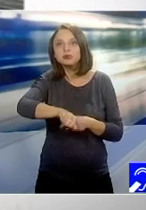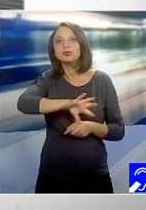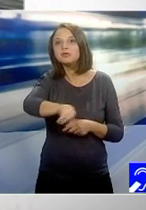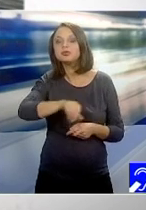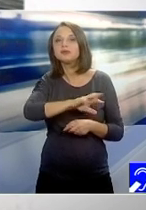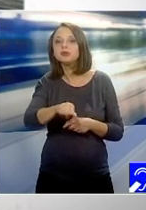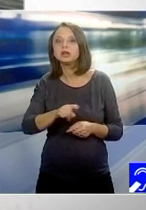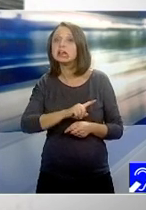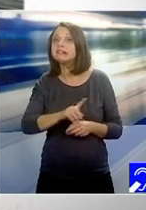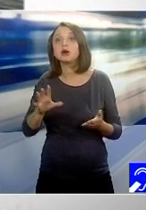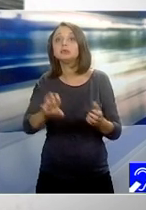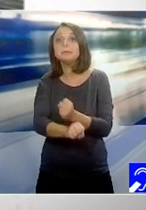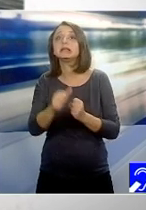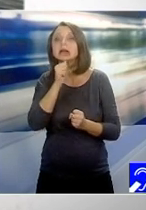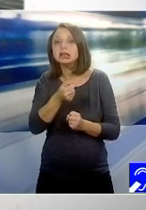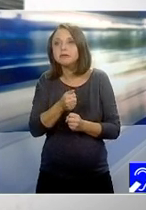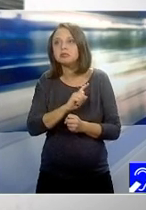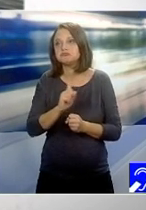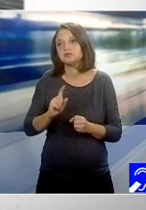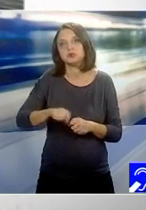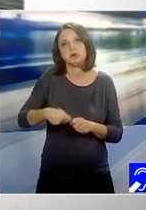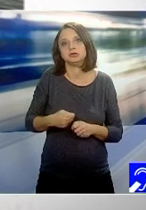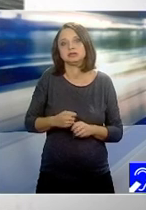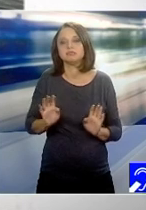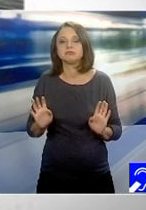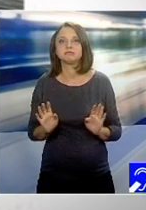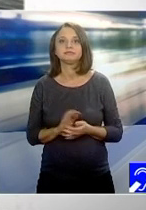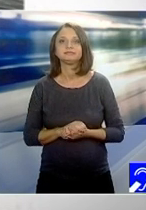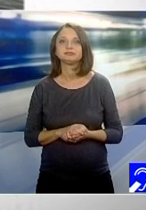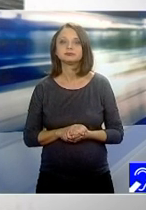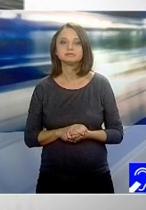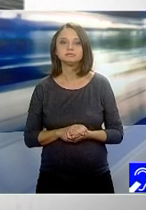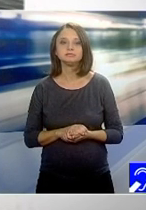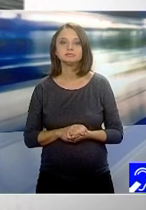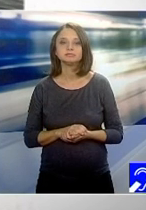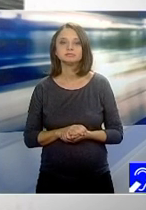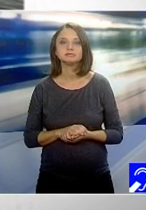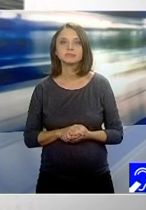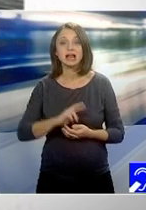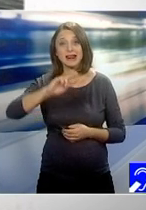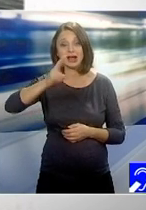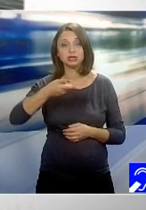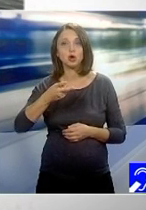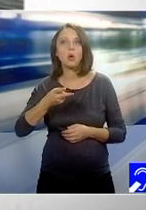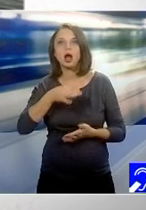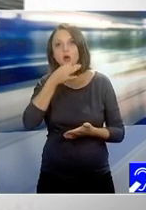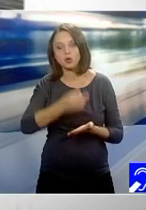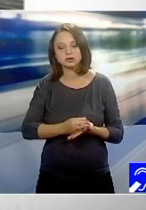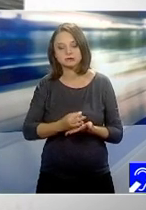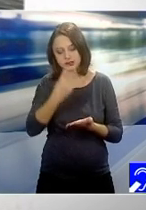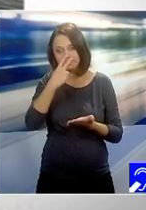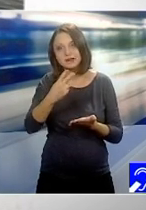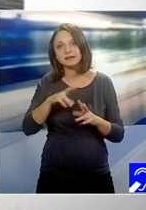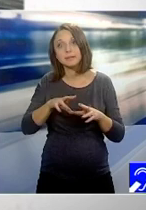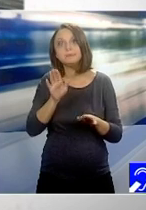ești hoț. Ești doar un contravenient. Plătești amendă, îți confiscă, la mers. Dar la a doua contravenție devii infractor. Dacă se constată des. Păi